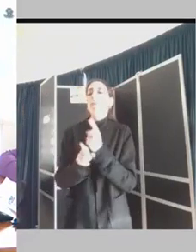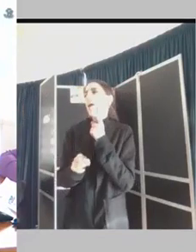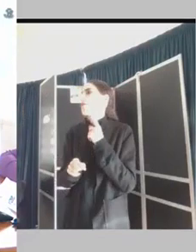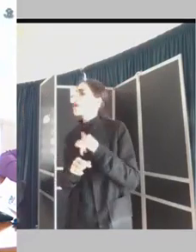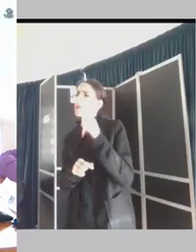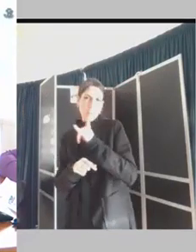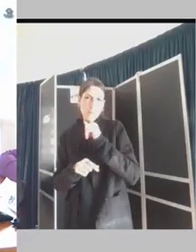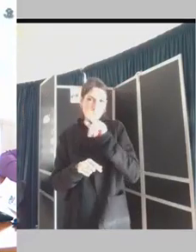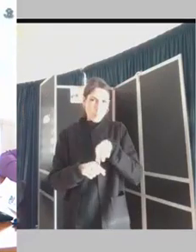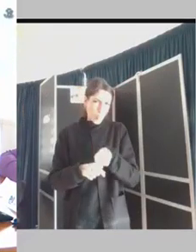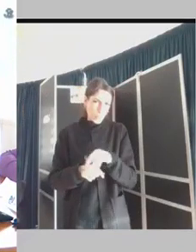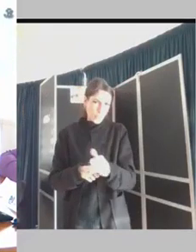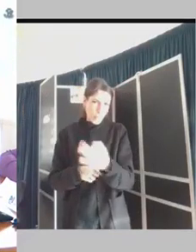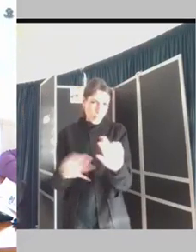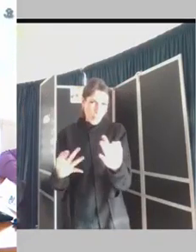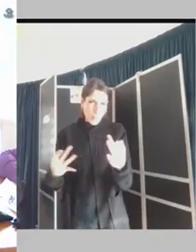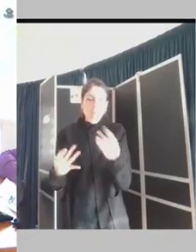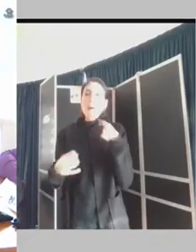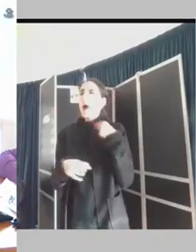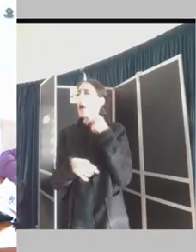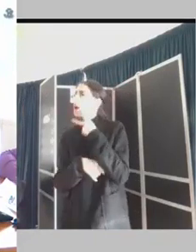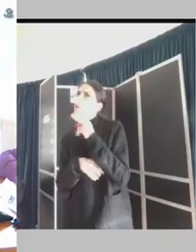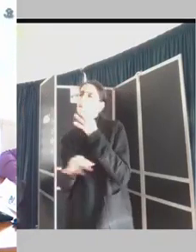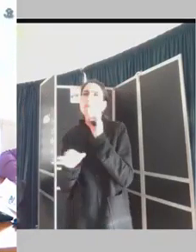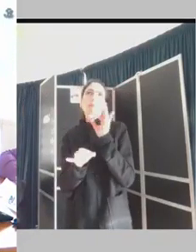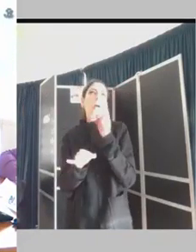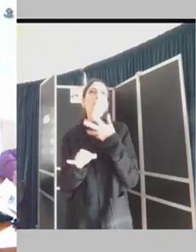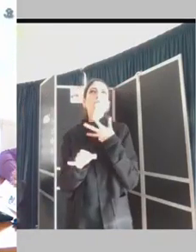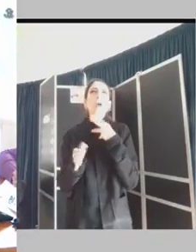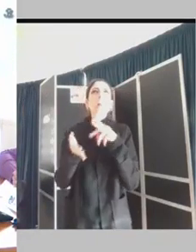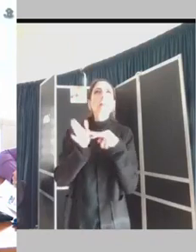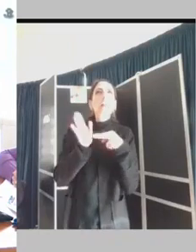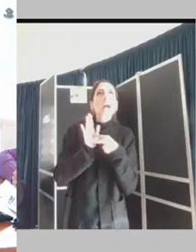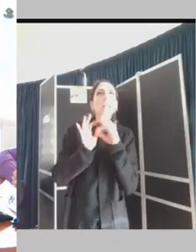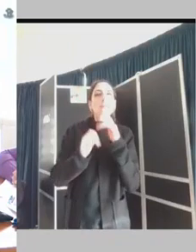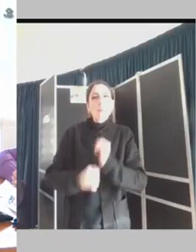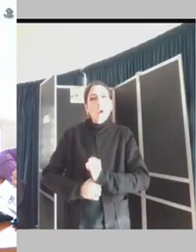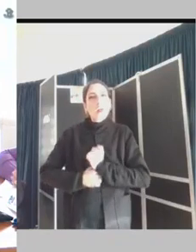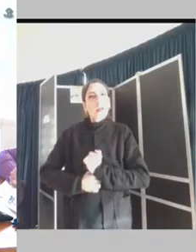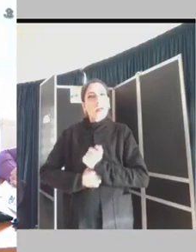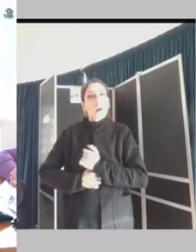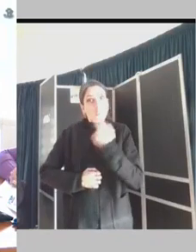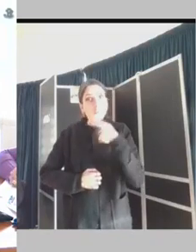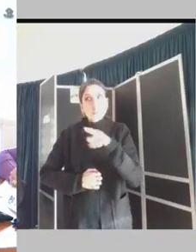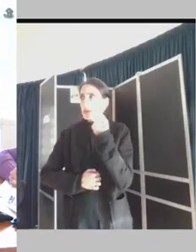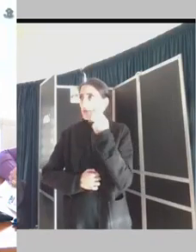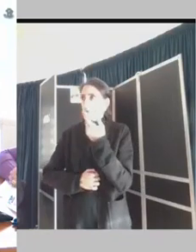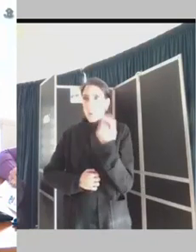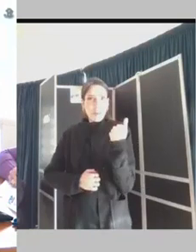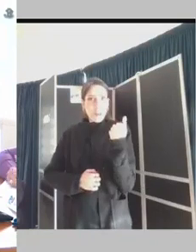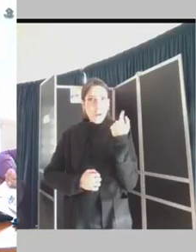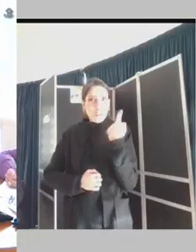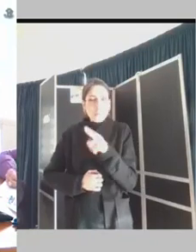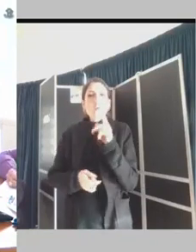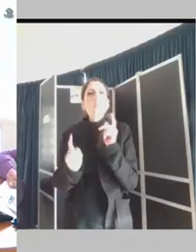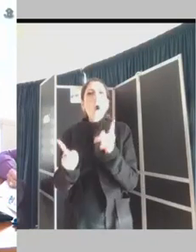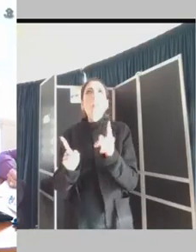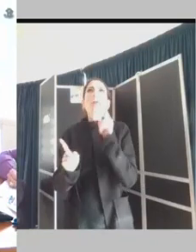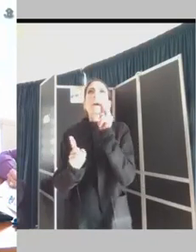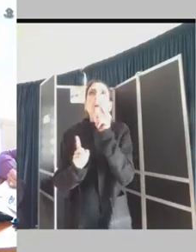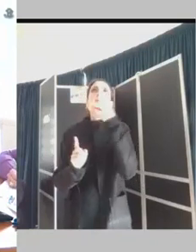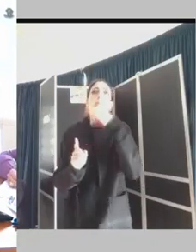le tecniche di ricostruzione che ci ha fatto vedere prima il Presidente della Rete di Tutti, quali sono le tecniche per